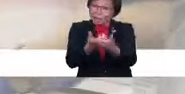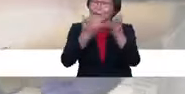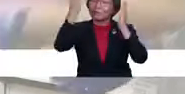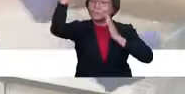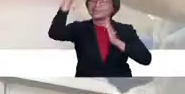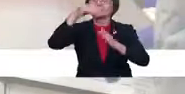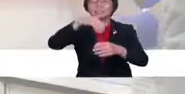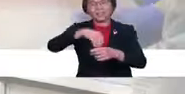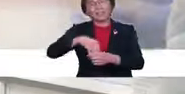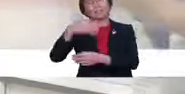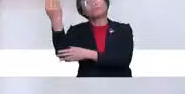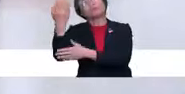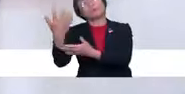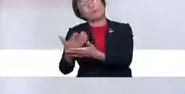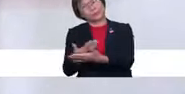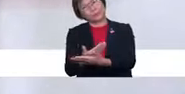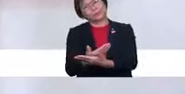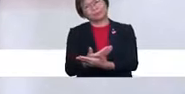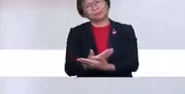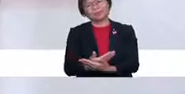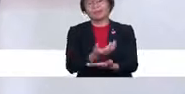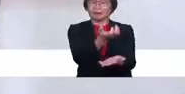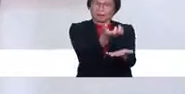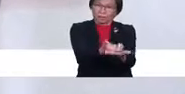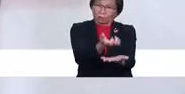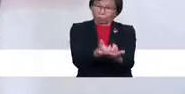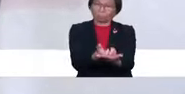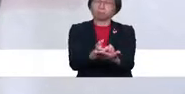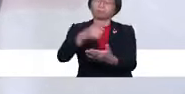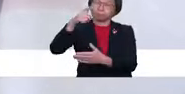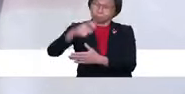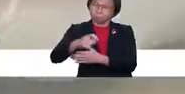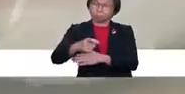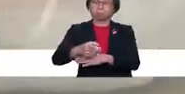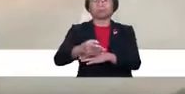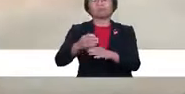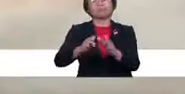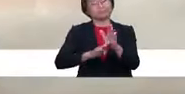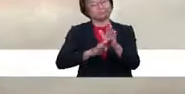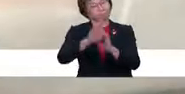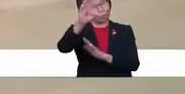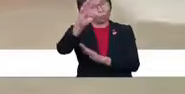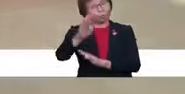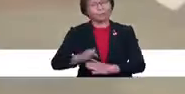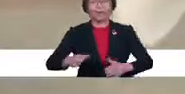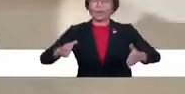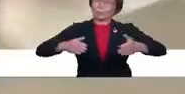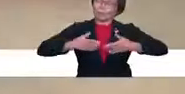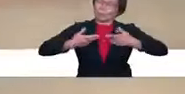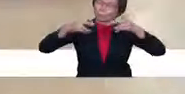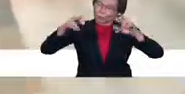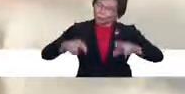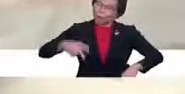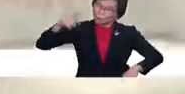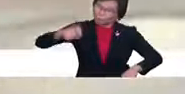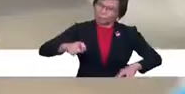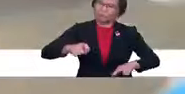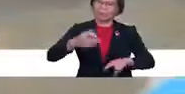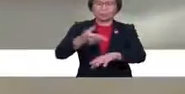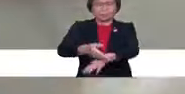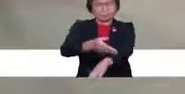norma baru Hai economy wajar dipulihkan Kesejahteraan Rakyat perlu